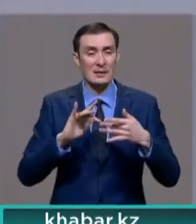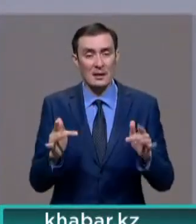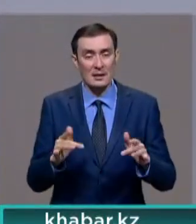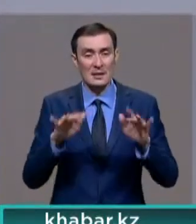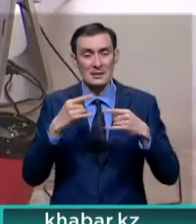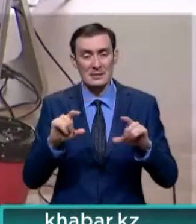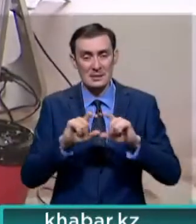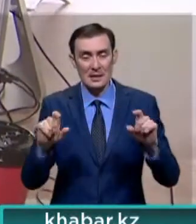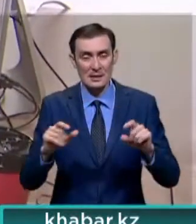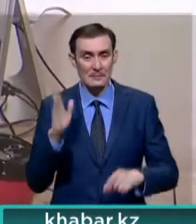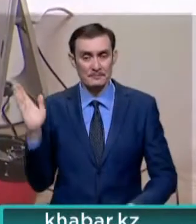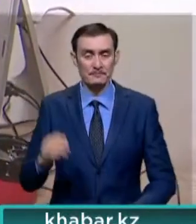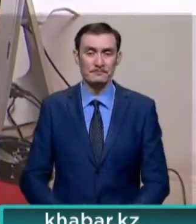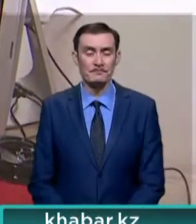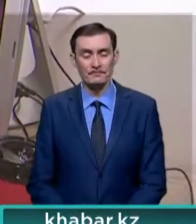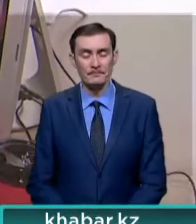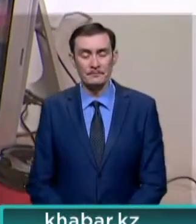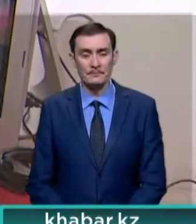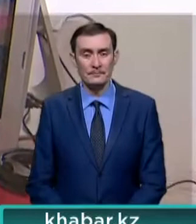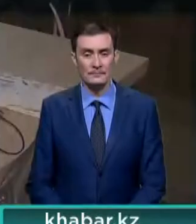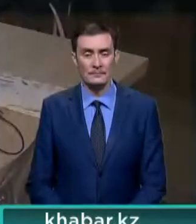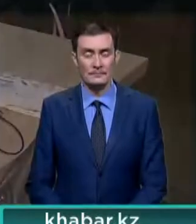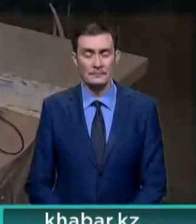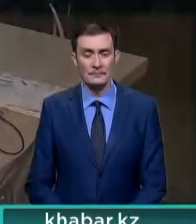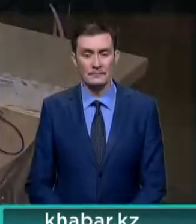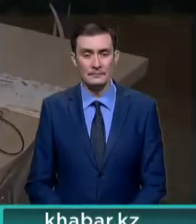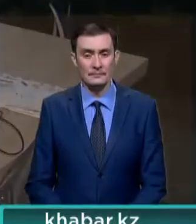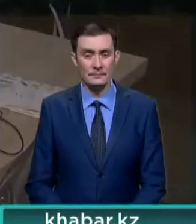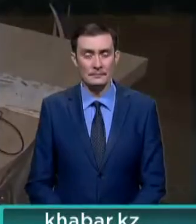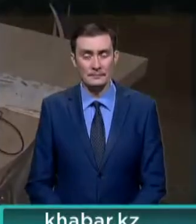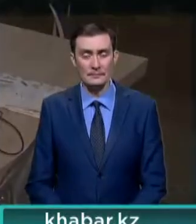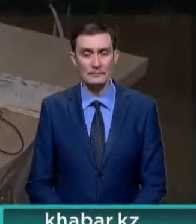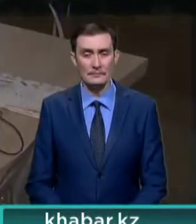на сайте el.com.kz. Шапагат Куатбекова, Кенже Амраев, Хабар, Алматы.